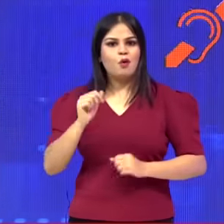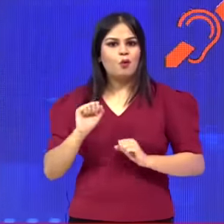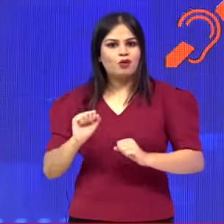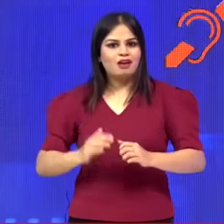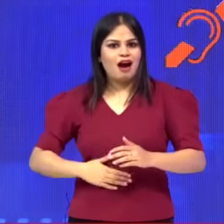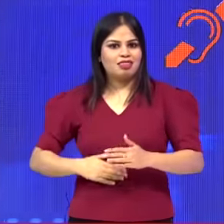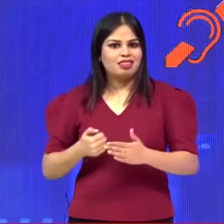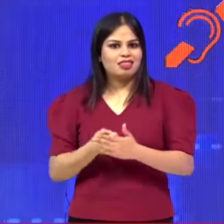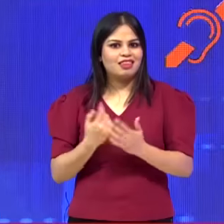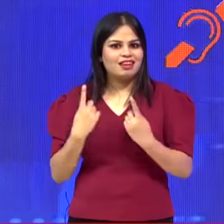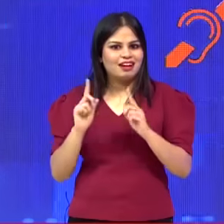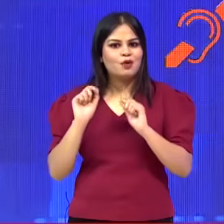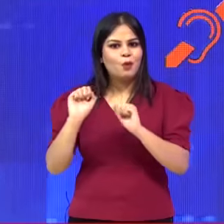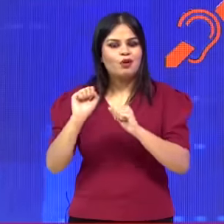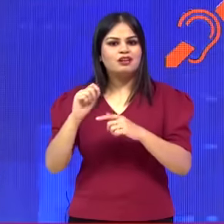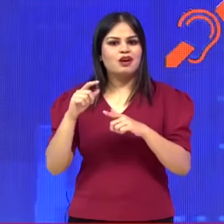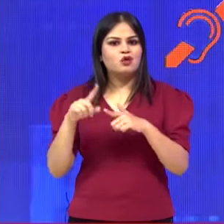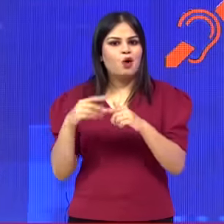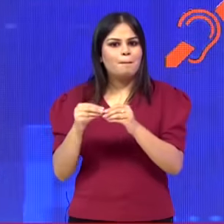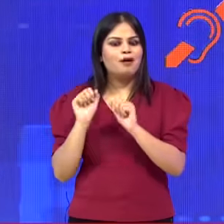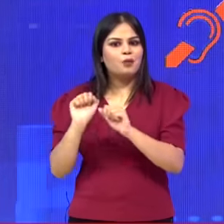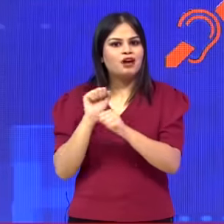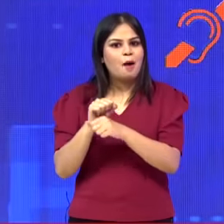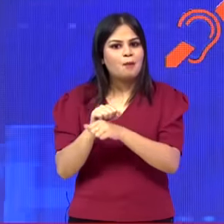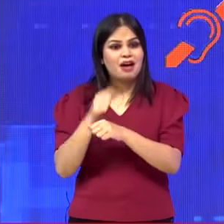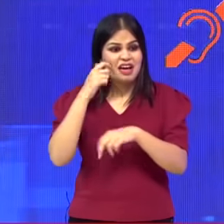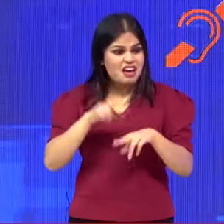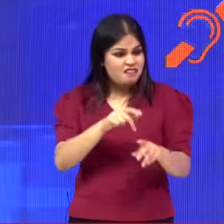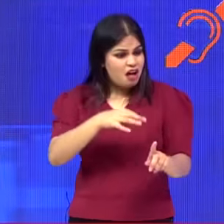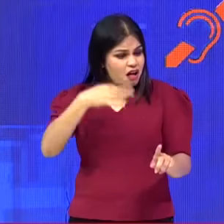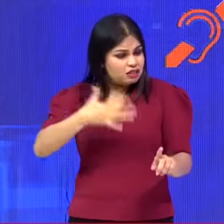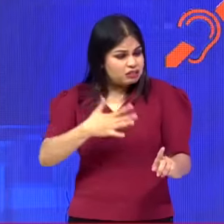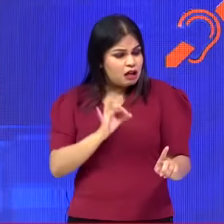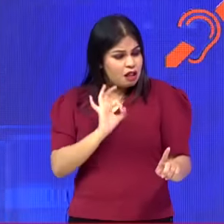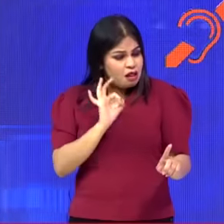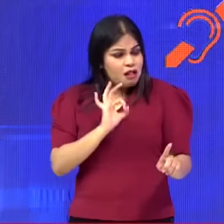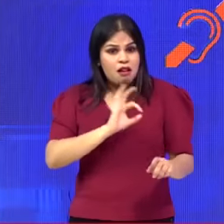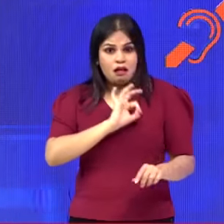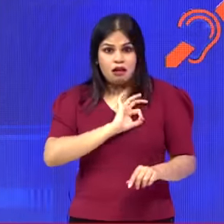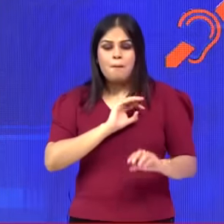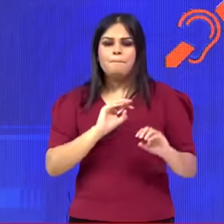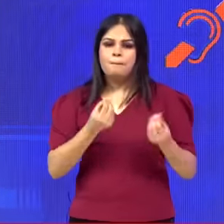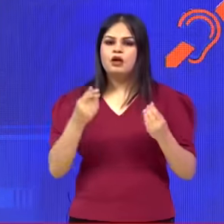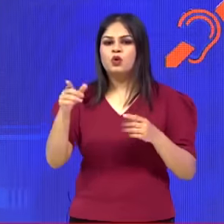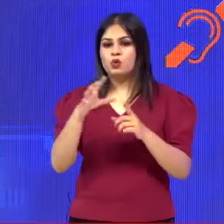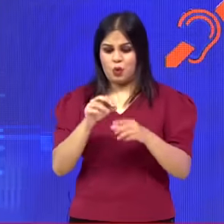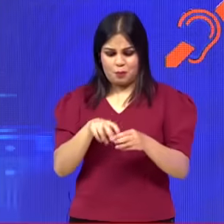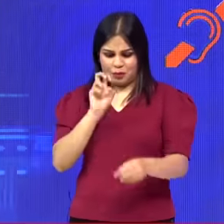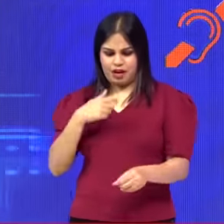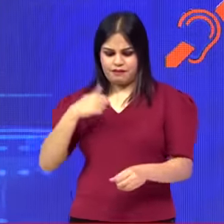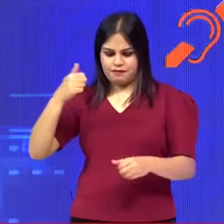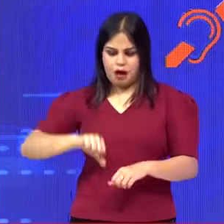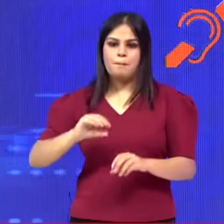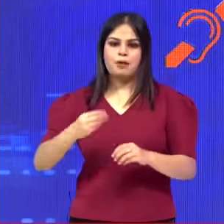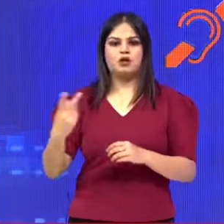जाओ. अगर इतनी अच्छी लग रही है आपको कि यू डू नॉट वॉन्ट टू बैकआउट ऑफ इट, then you make sure that everything